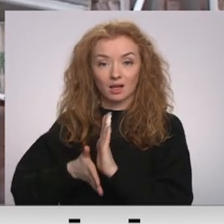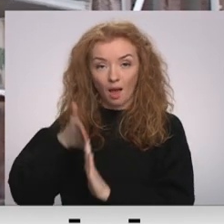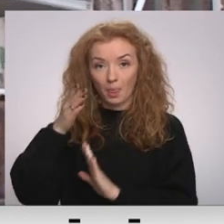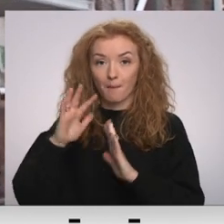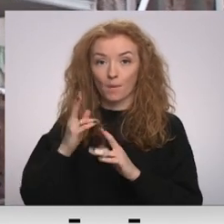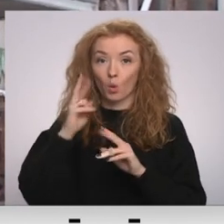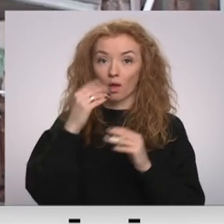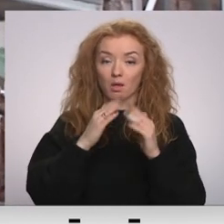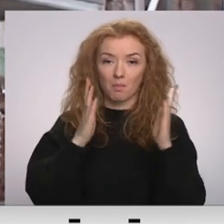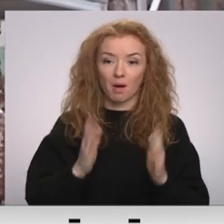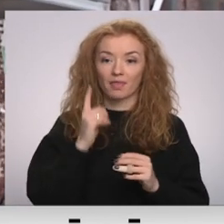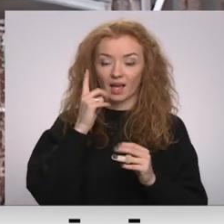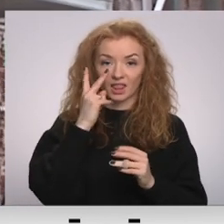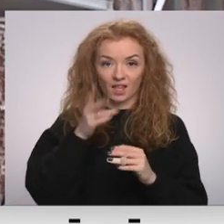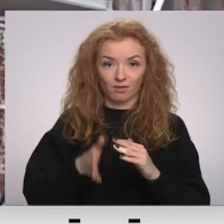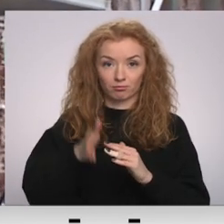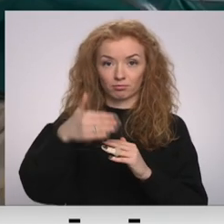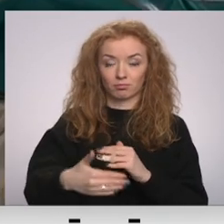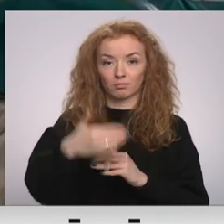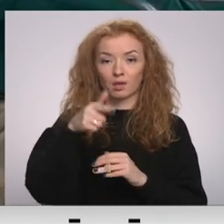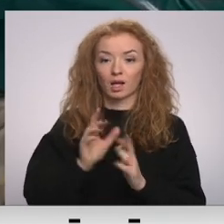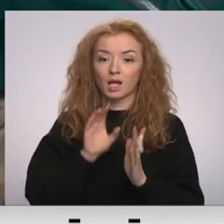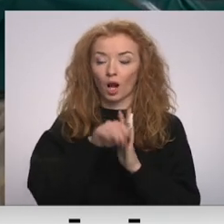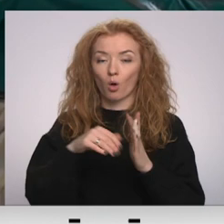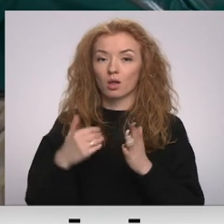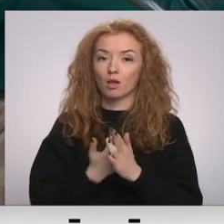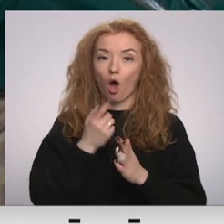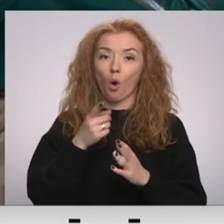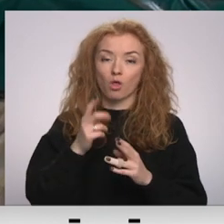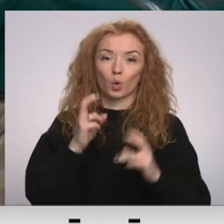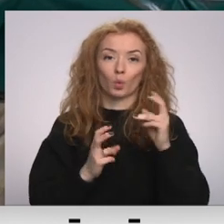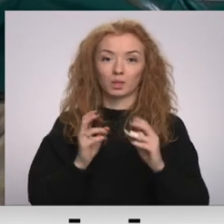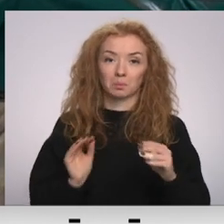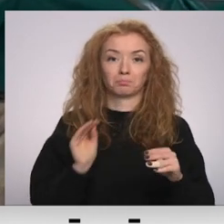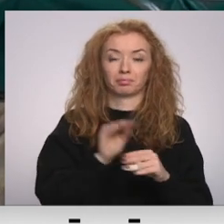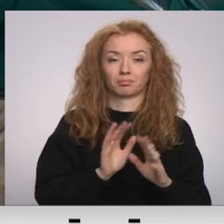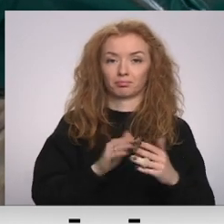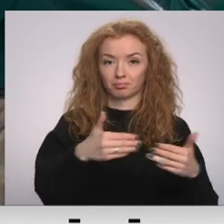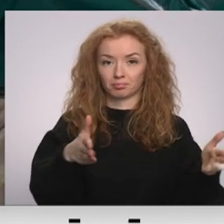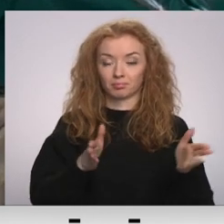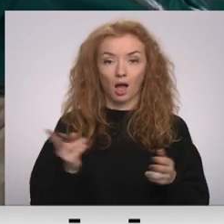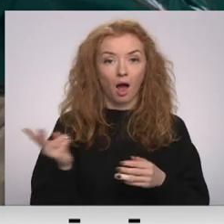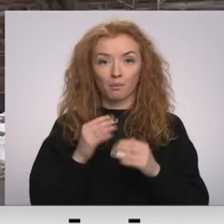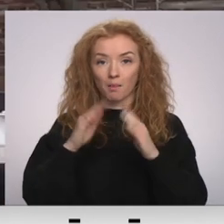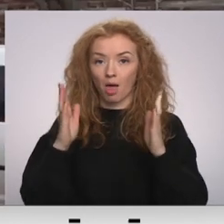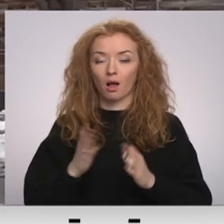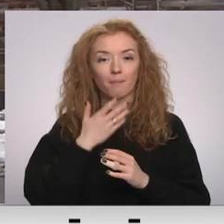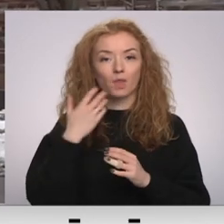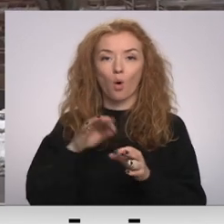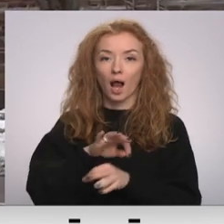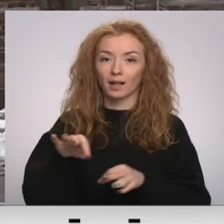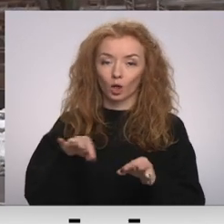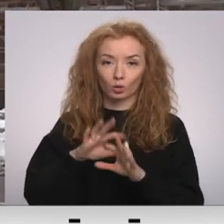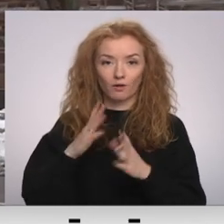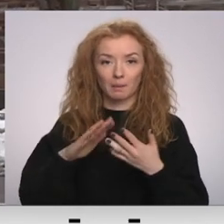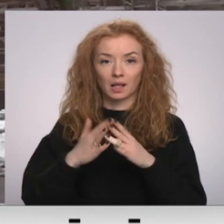otras mājas atlikušas tikai divas sienas, kas iekļauts jaunās rūpnīcas būvapjomā. Jāpiebilst, ka abām ēkām nav piemērots arhitektūras vai